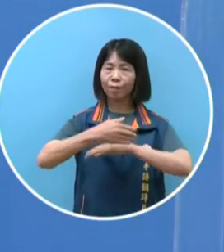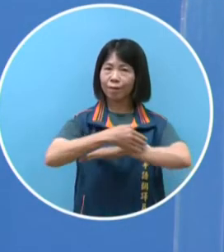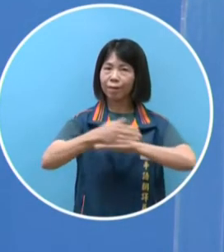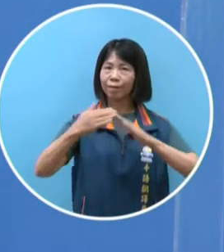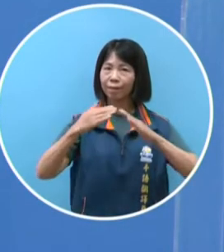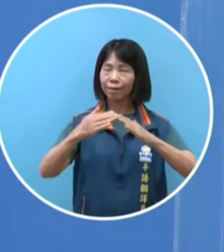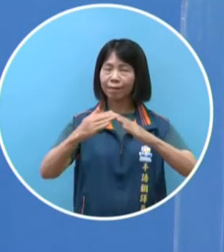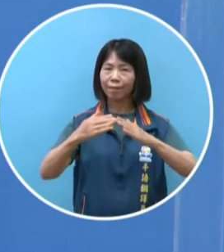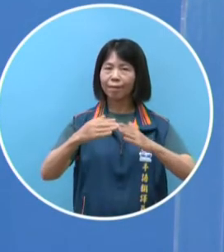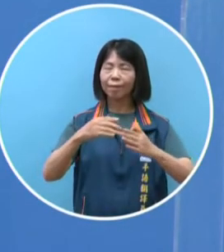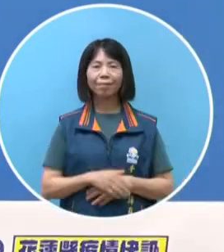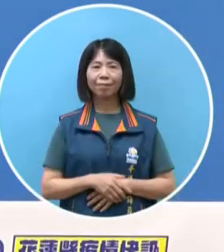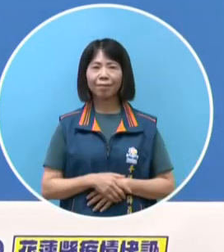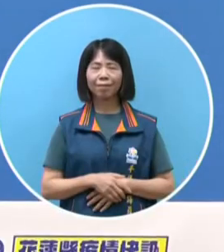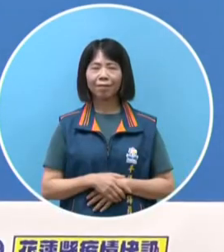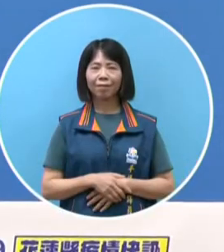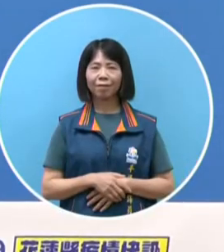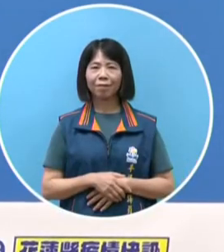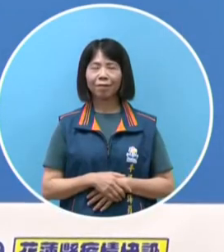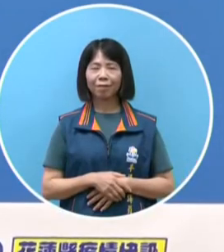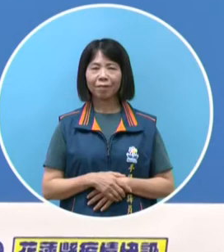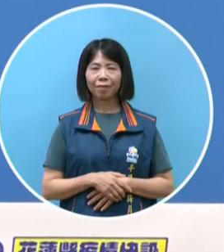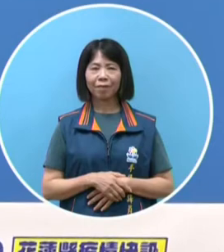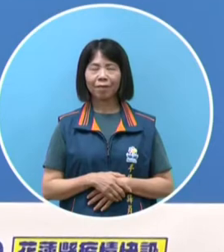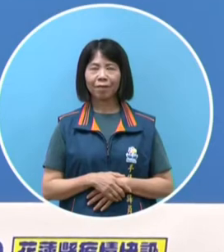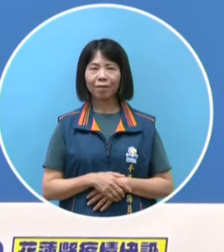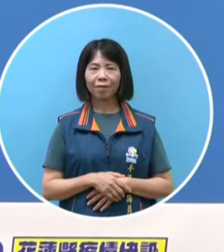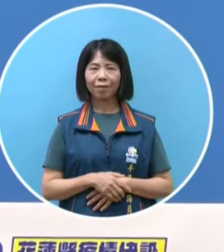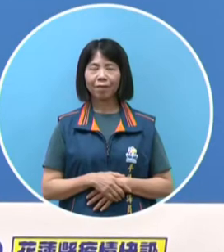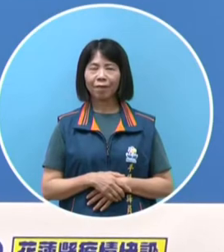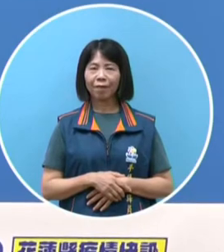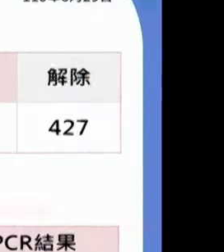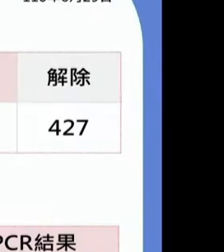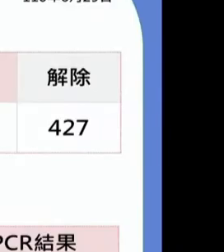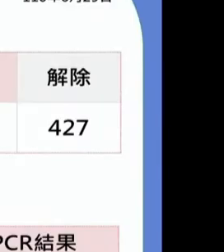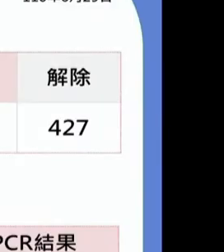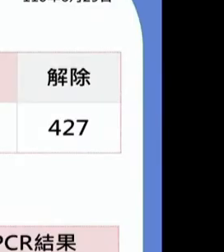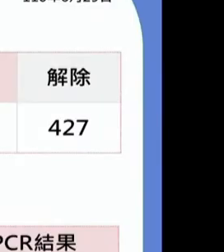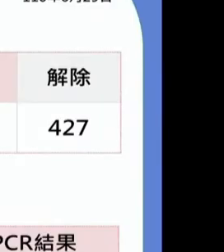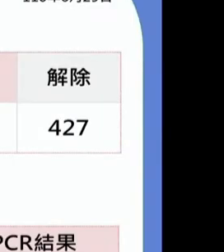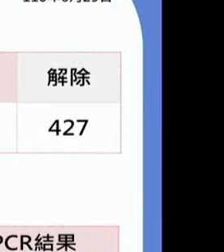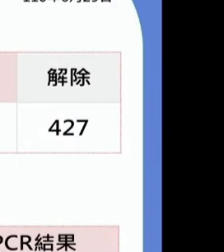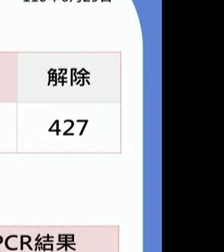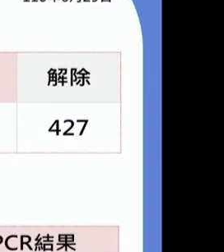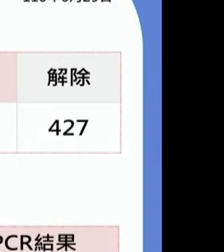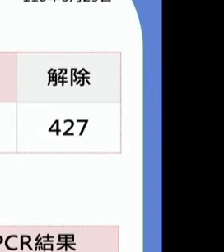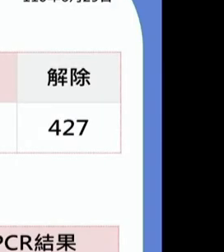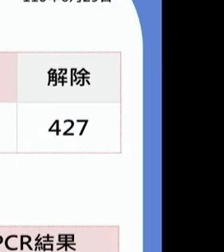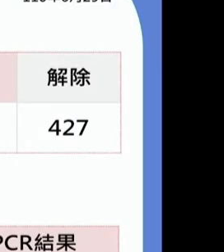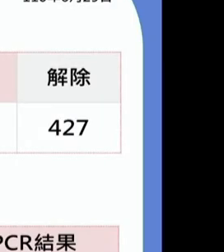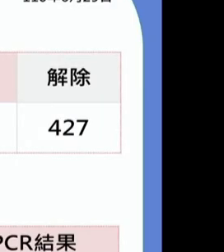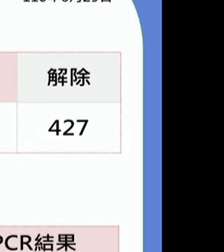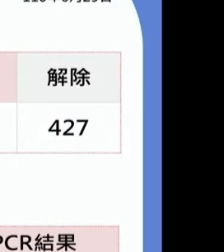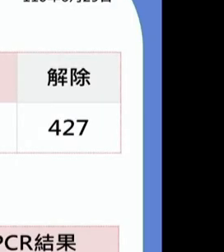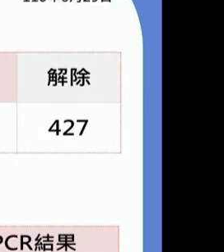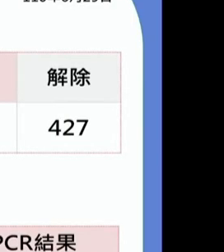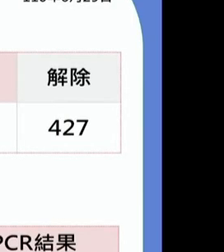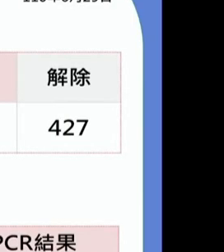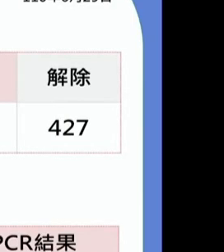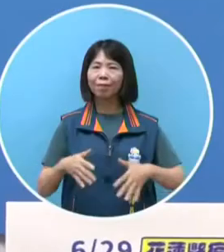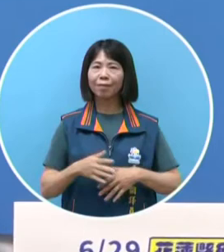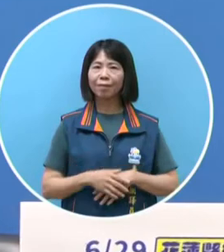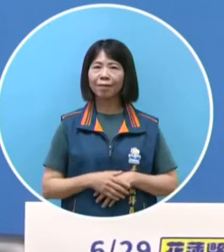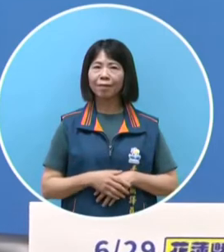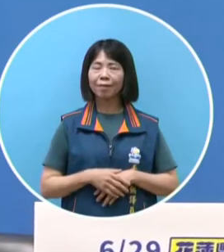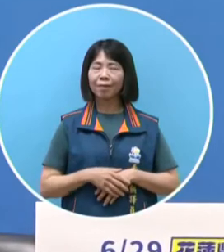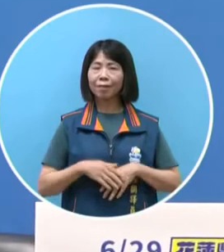到7月12号，对于大家所关心的 AZ 疫苗剩余量以及莫德纳疫苗接种计划做说明。 这一